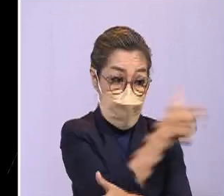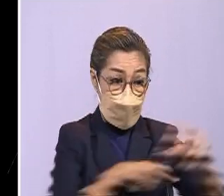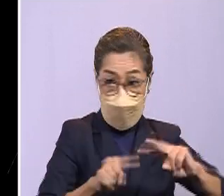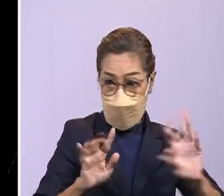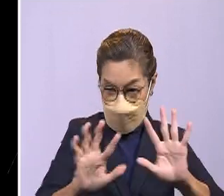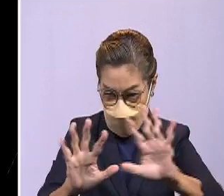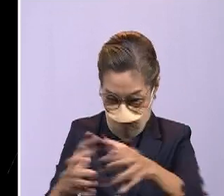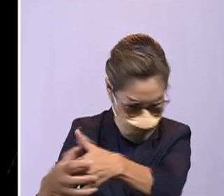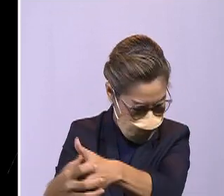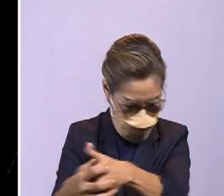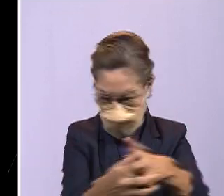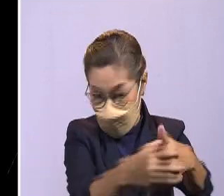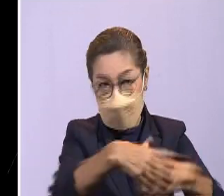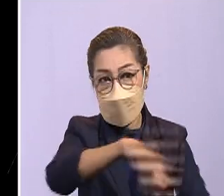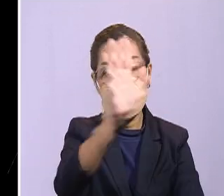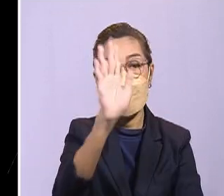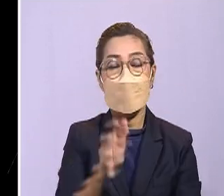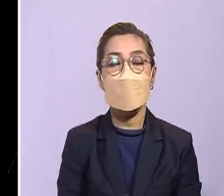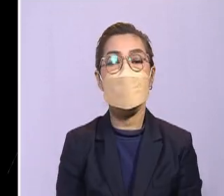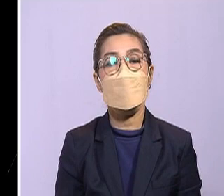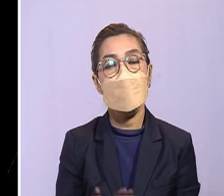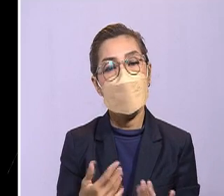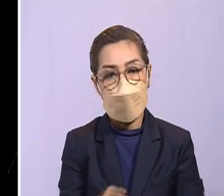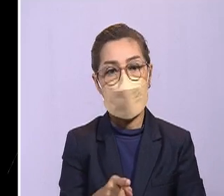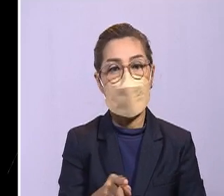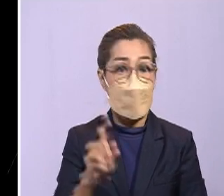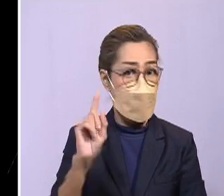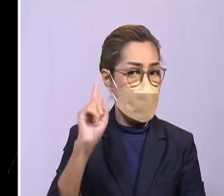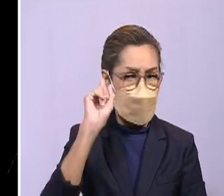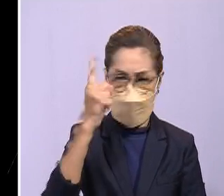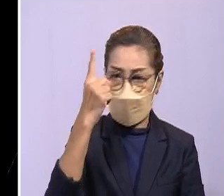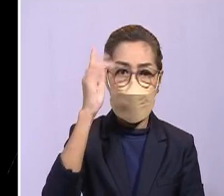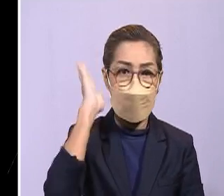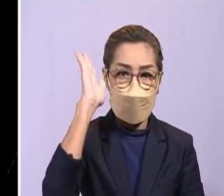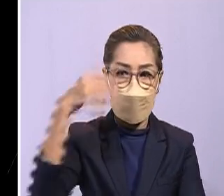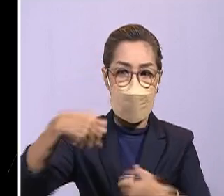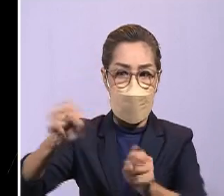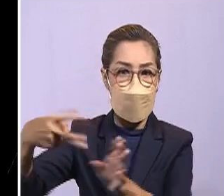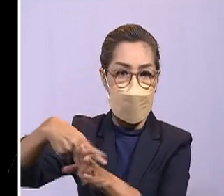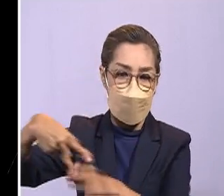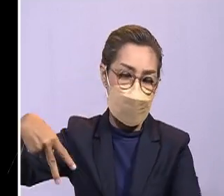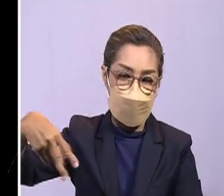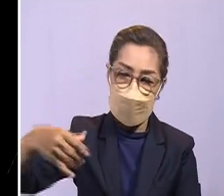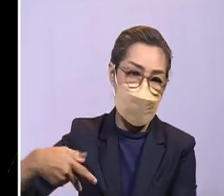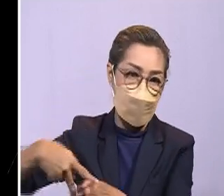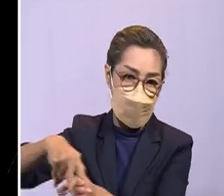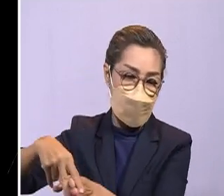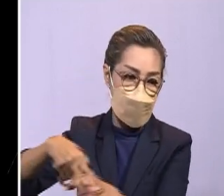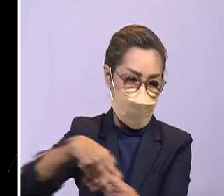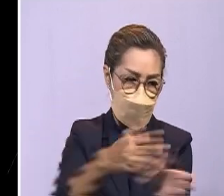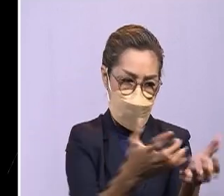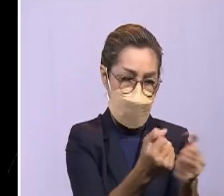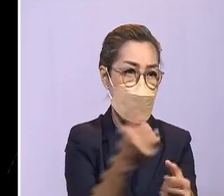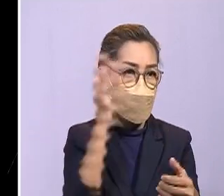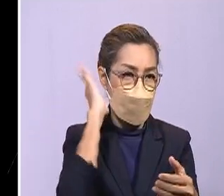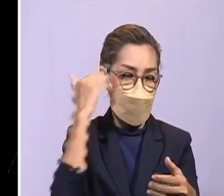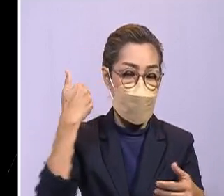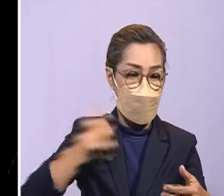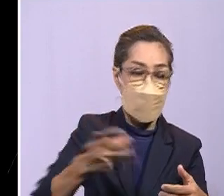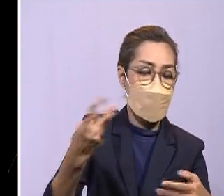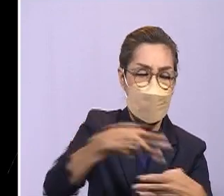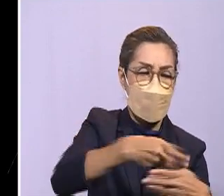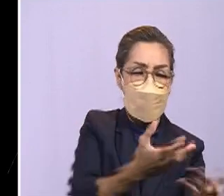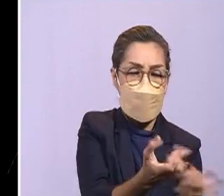วออกจากห้องฉุกเฉินไปก่อนที่จะมีชายอีกคนนึงนะขี่มอเตอร์ไซค์มารับตัวออกจากโรงพยาบาลแล้วมีการตะโกนข่